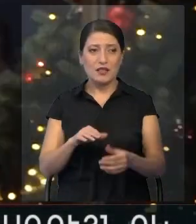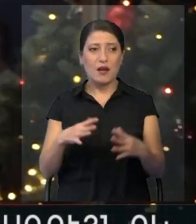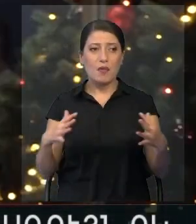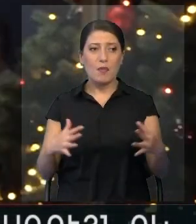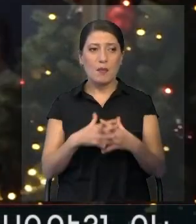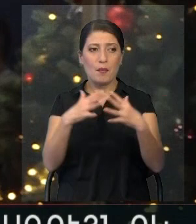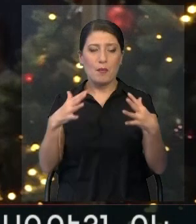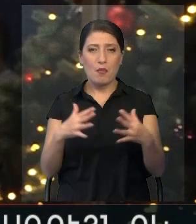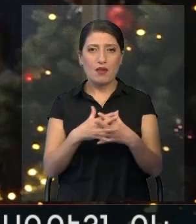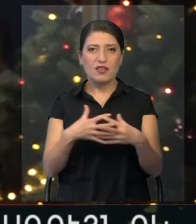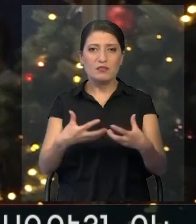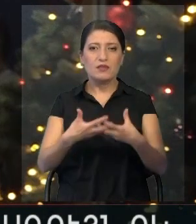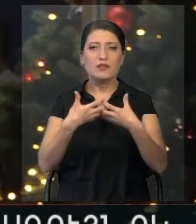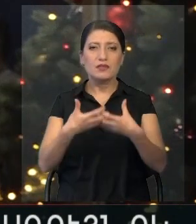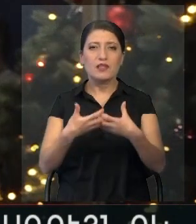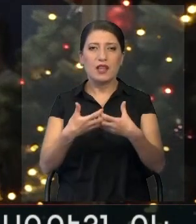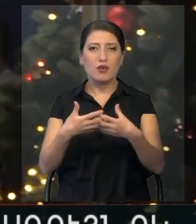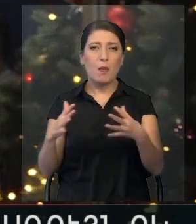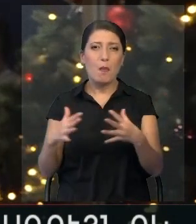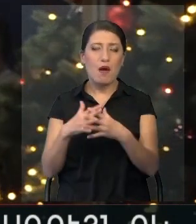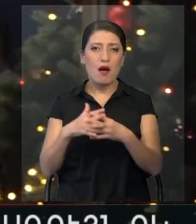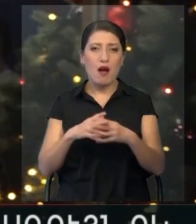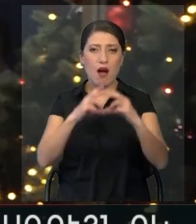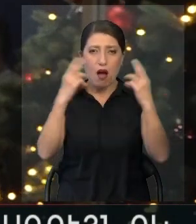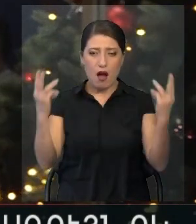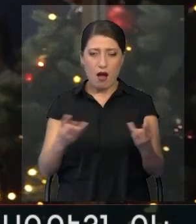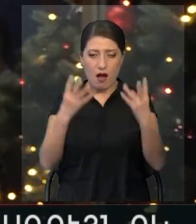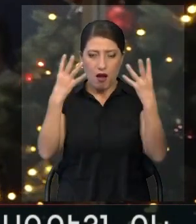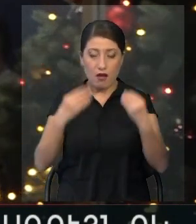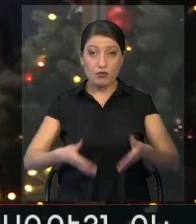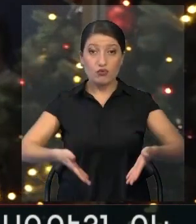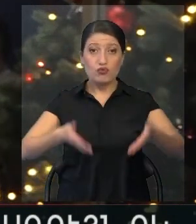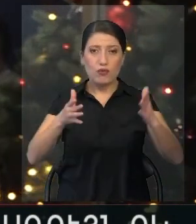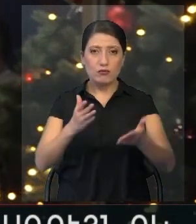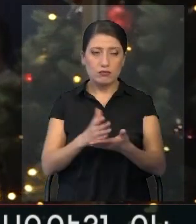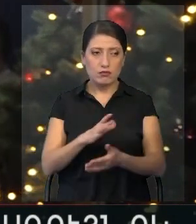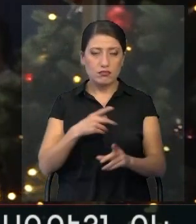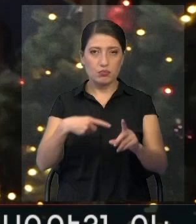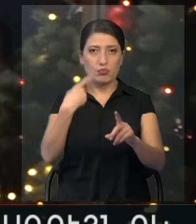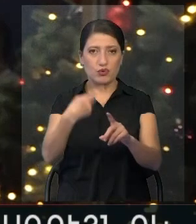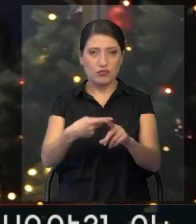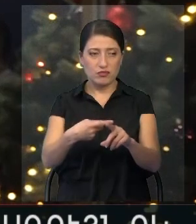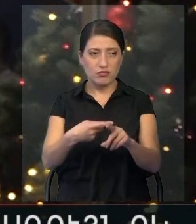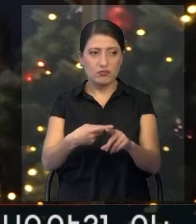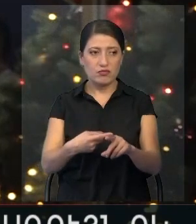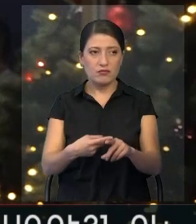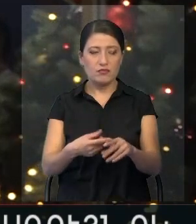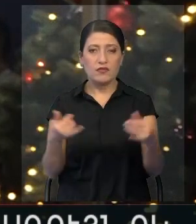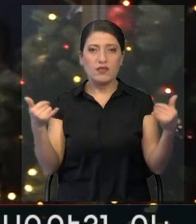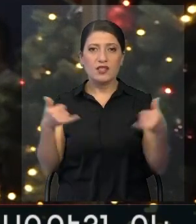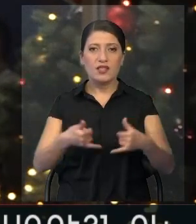հիմնականում տեխնոլոգիական պատերազմ է եղել եւ այլվածքների հիվանդները շատ չափ են եղել։ Գումարած կասկած կան նաև